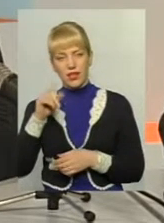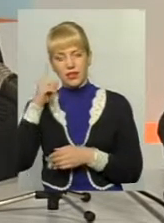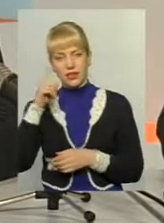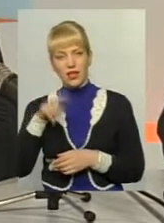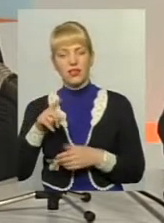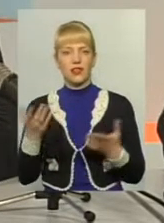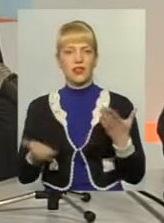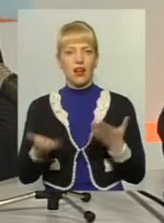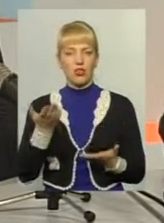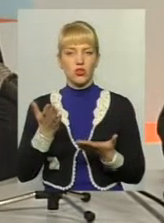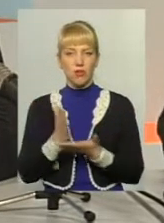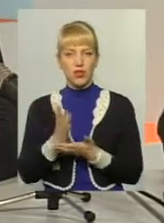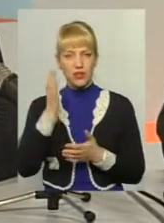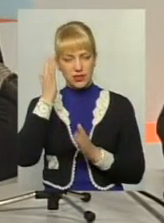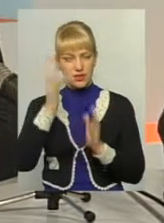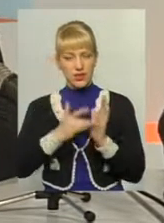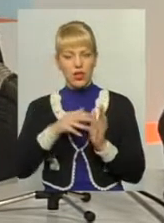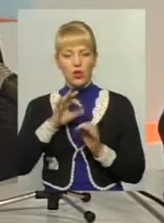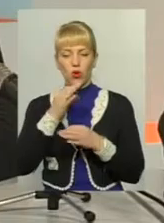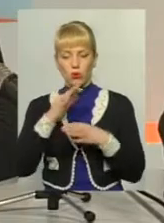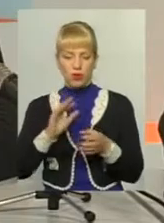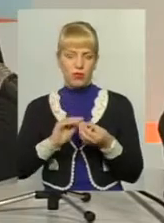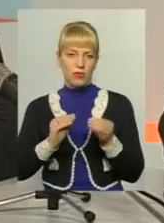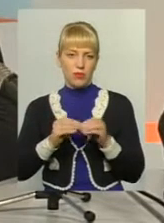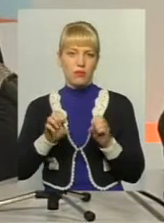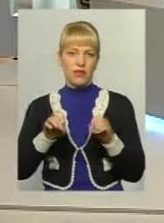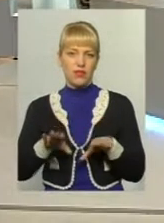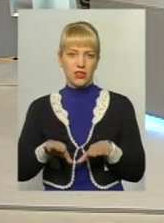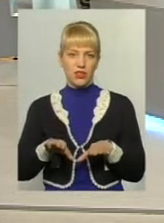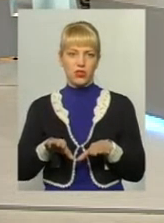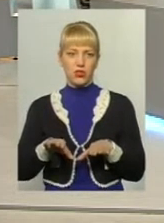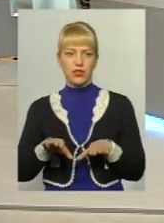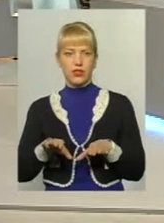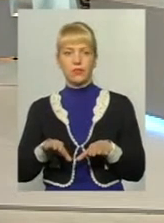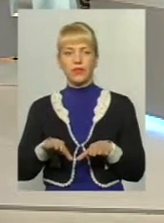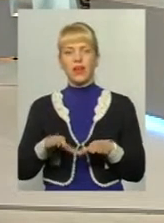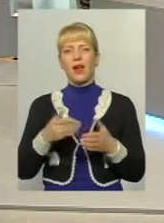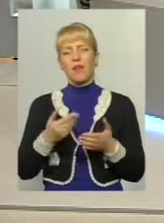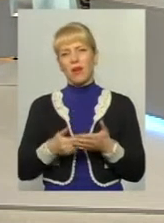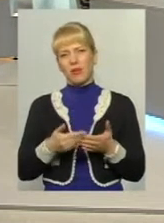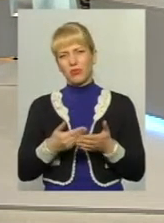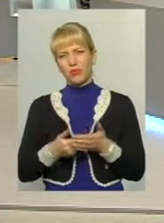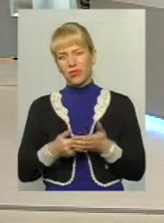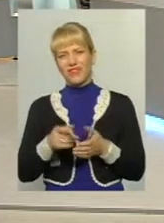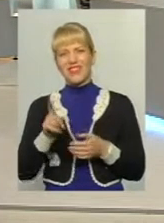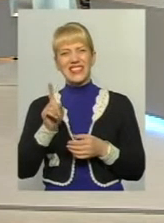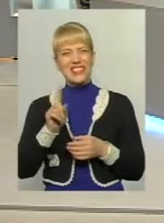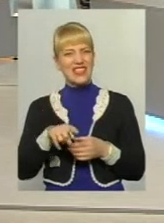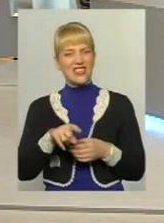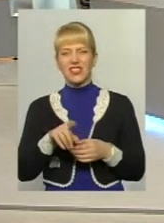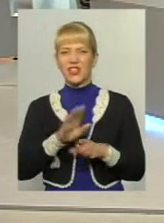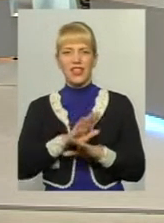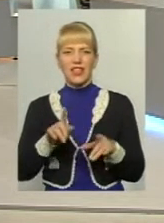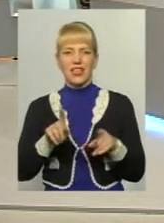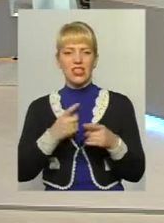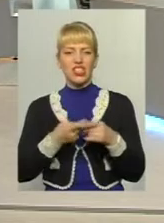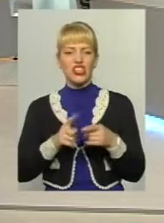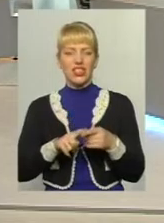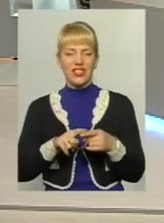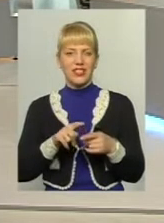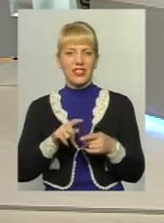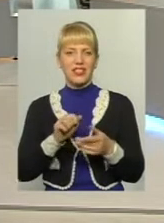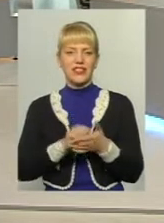Чи це просто етап, який хтось пройшов і можна його пройти, маючи бажання? Проблеми вони завжди є, перепоною до